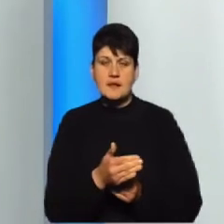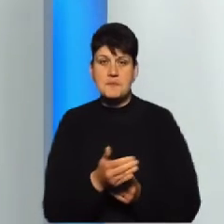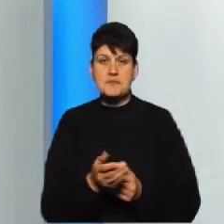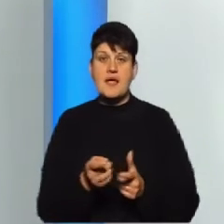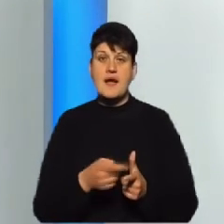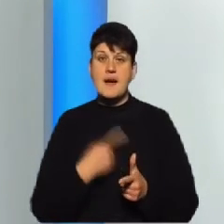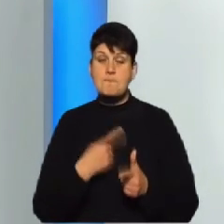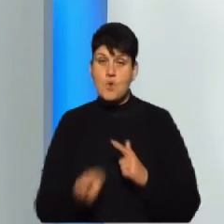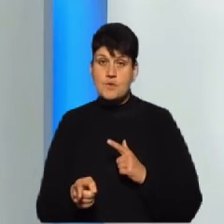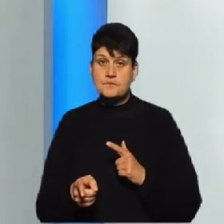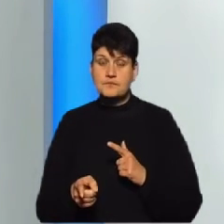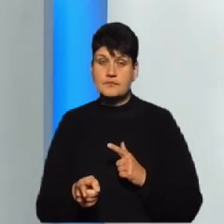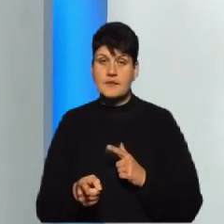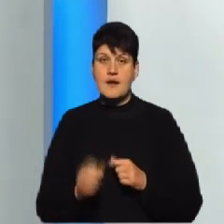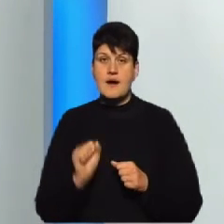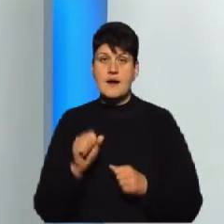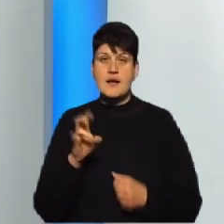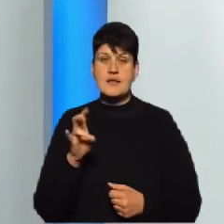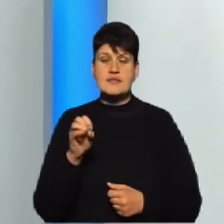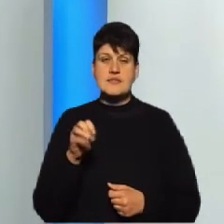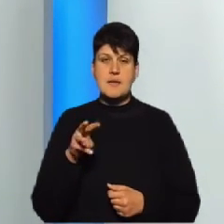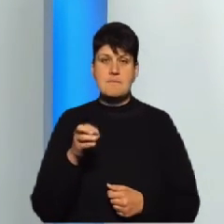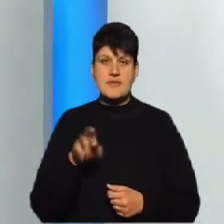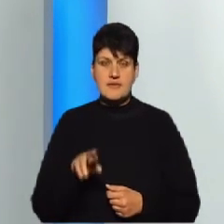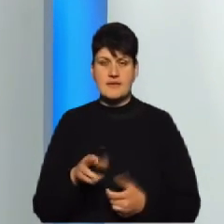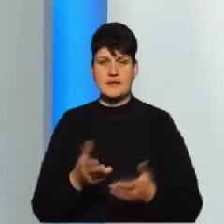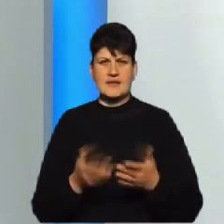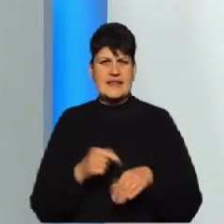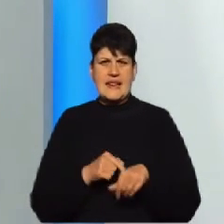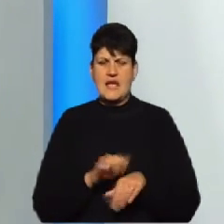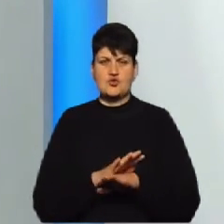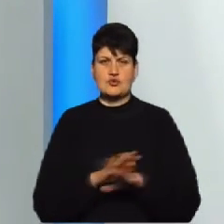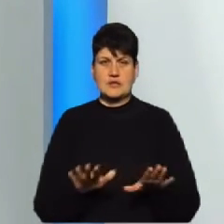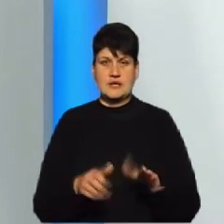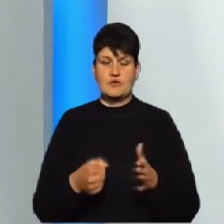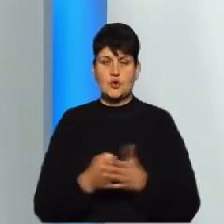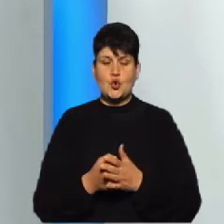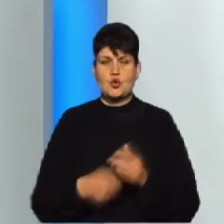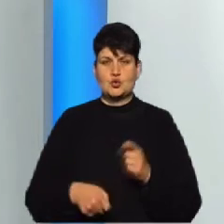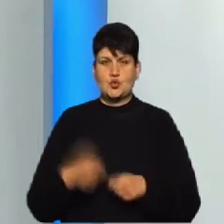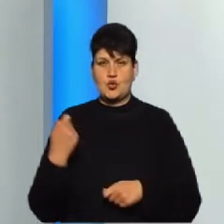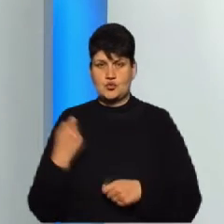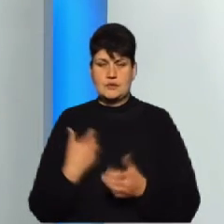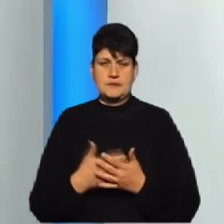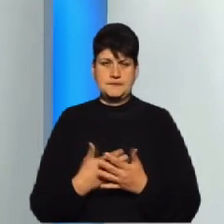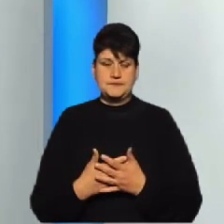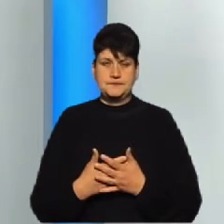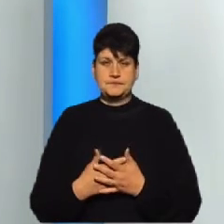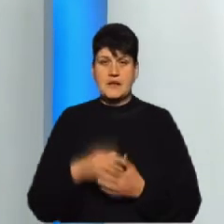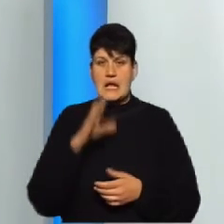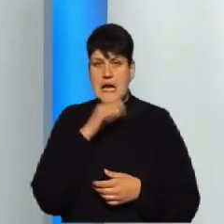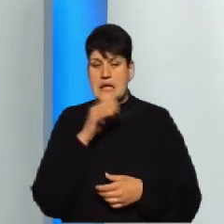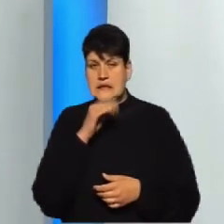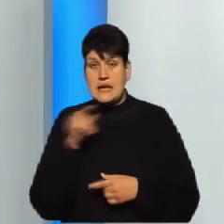аномія, якась нечутливість до злочину. Ну, він, скажімо, краде, але ж не в когось,